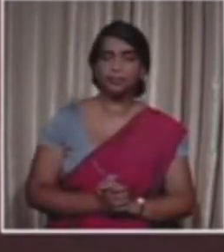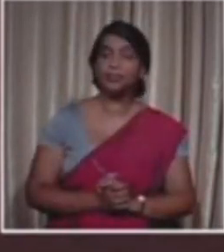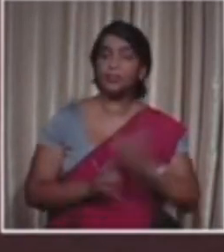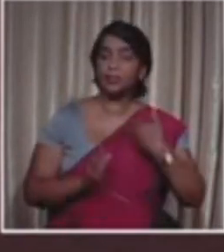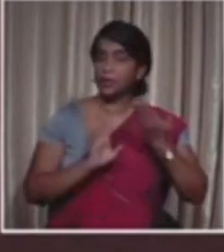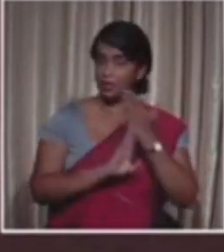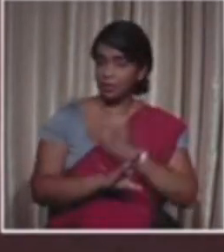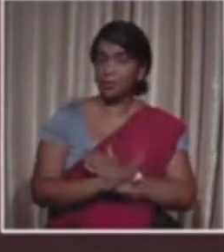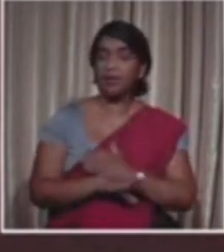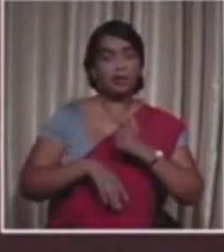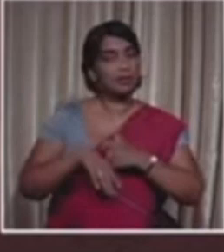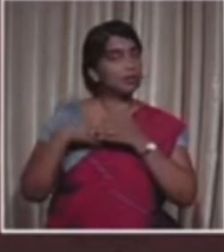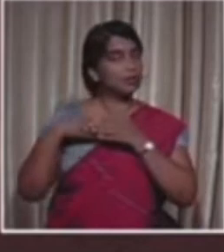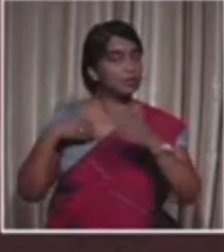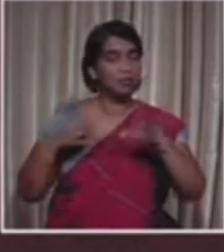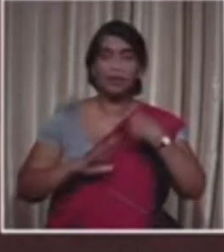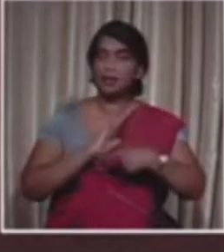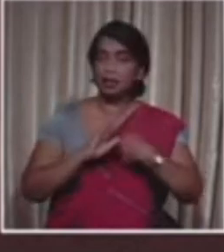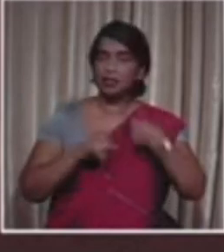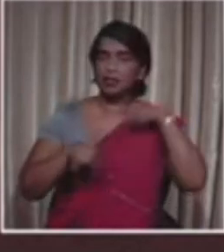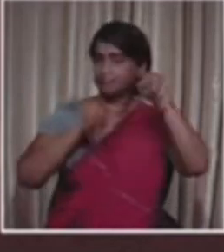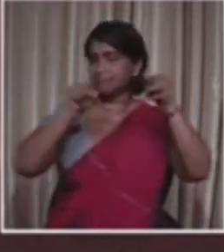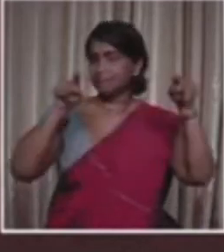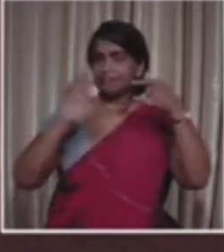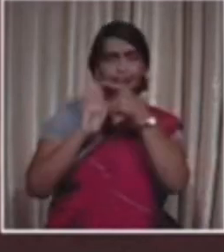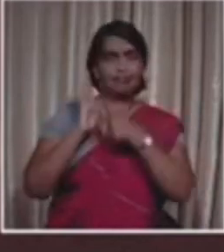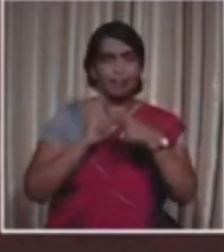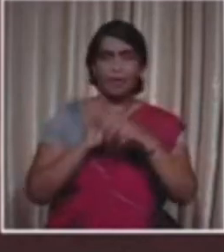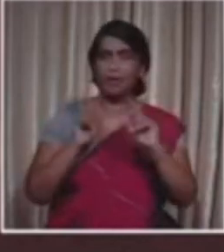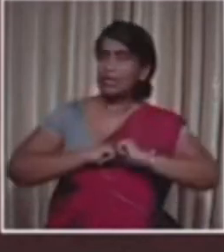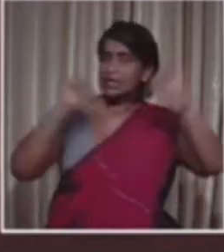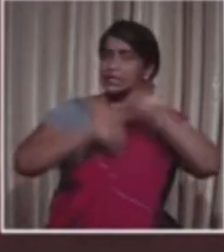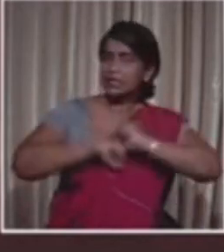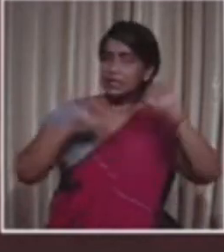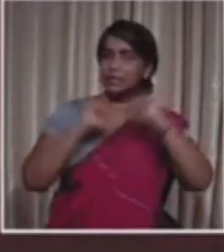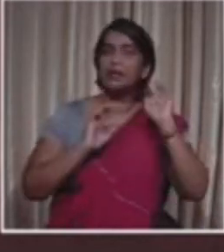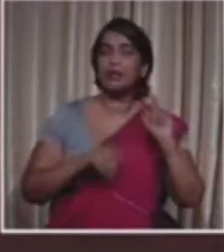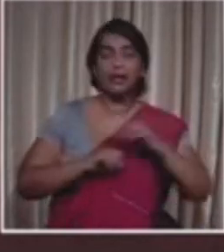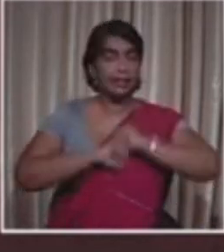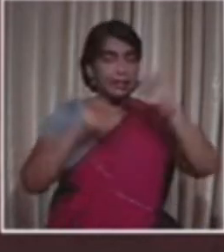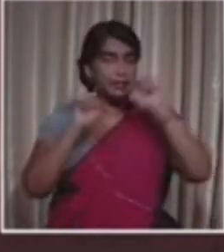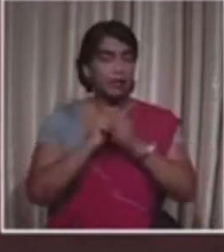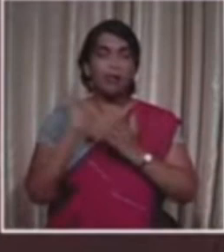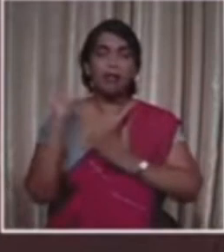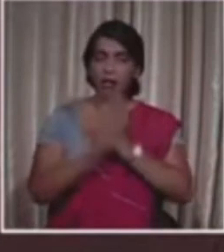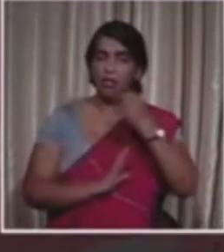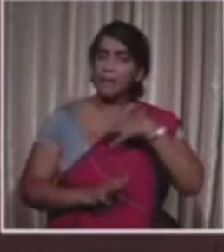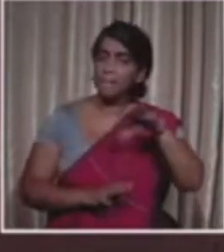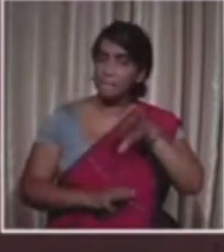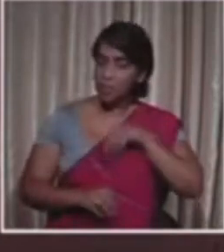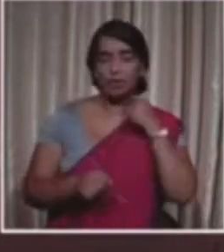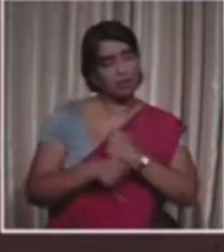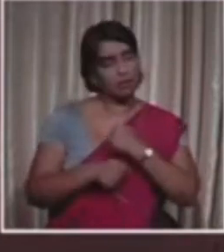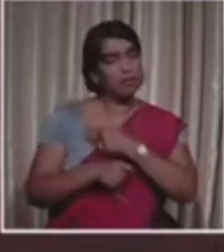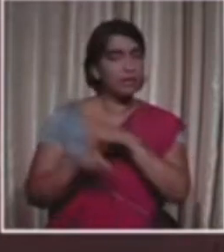පසුගිය කාලයේ පුරාම රටේ විවිධ තැන්වල උද්ඝෝෂණ ක්‍රියාත්මක වුණා අපි උද්ඝෝෂණ කිරීමේ අයිතිය පිළිගත් රජයක්